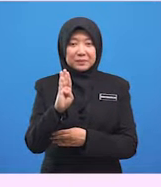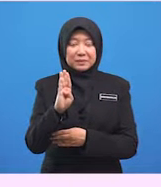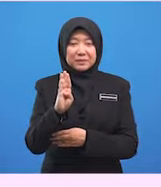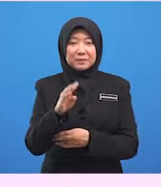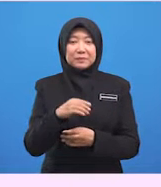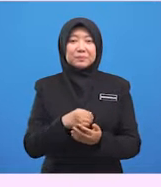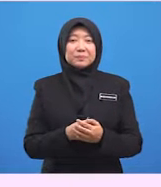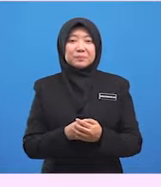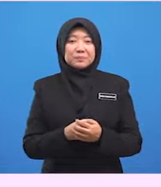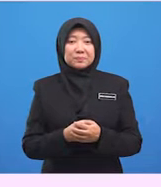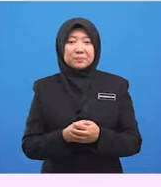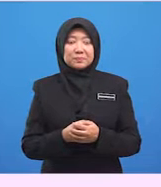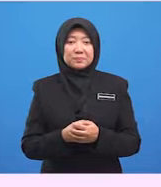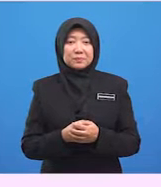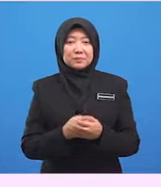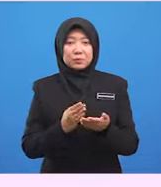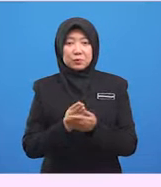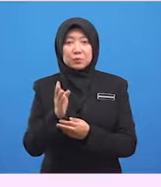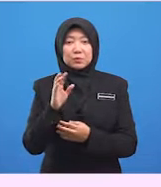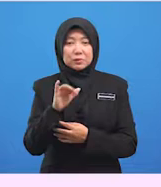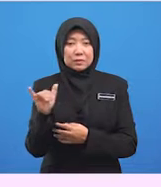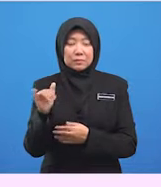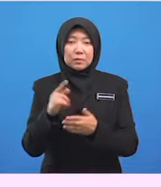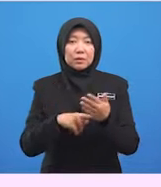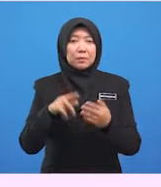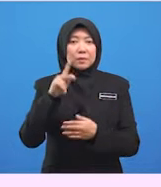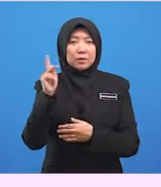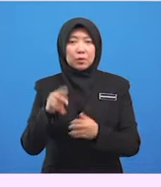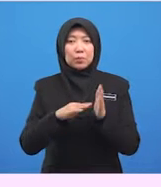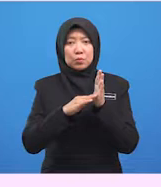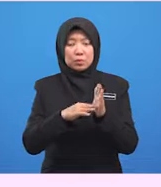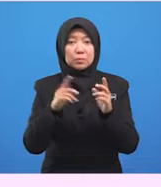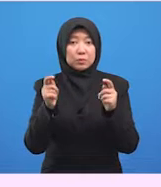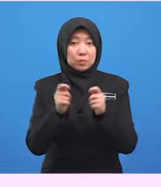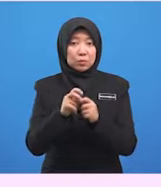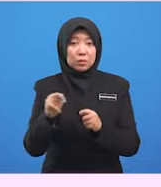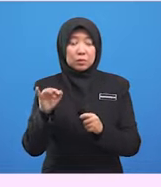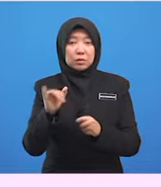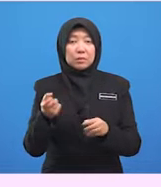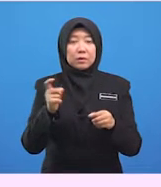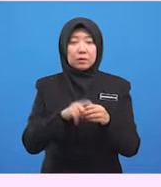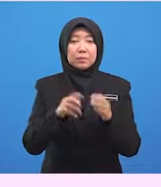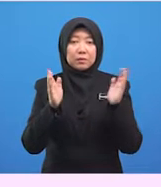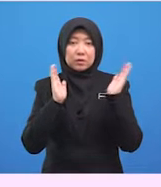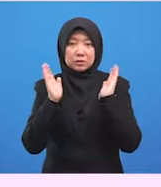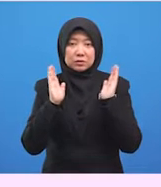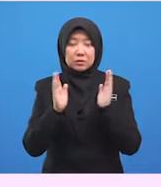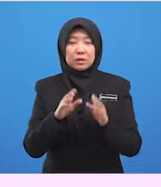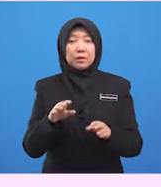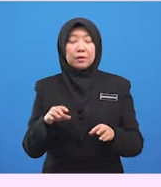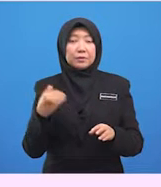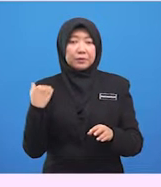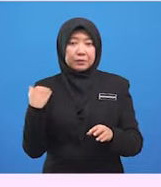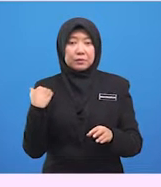zaman combined seterusnya Apakah bukti penemuan yang mengabaikan Mesir Kamis